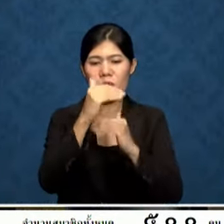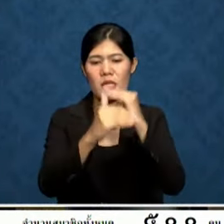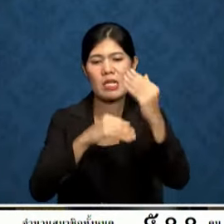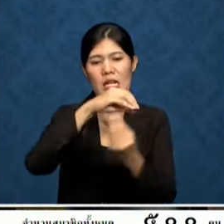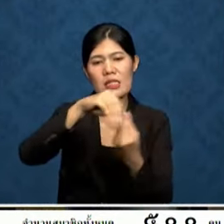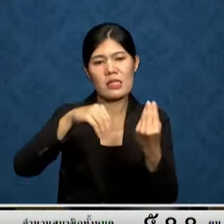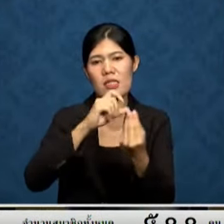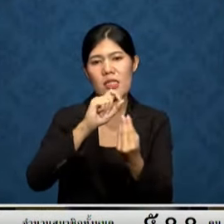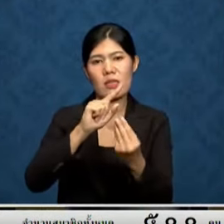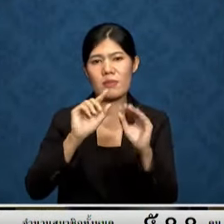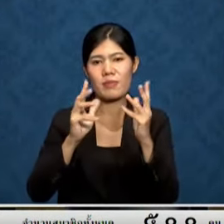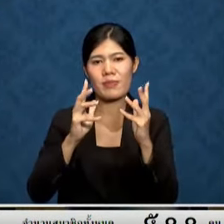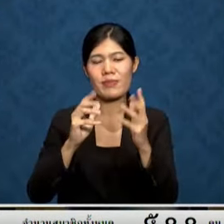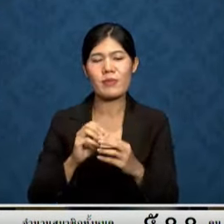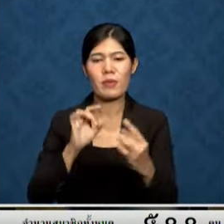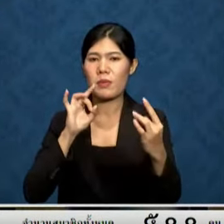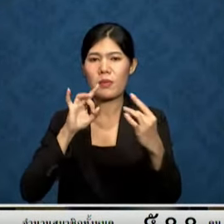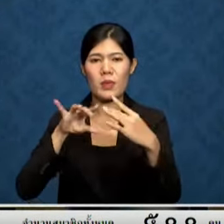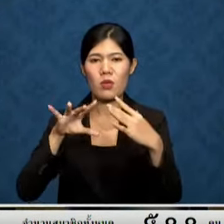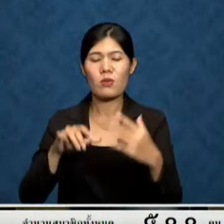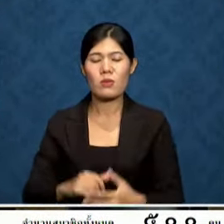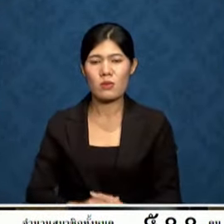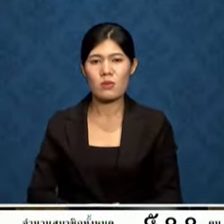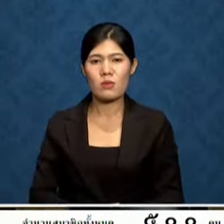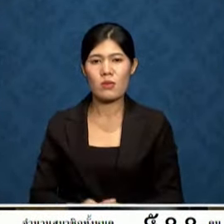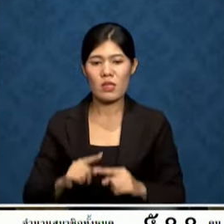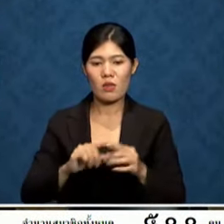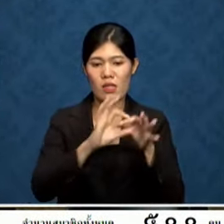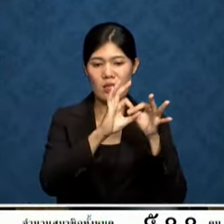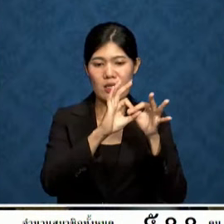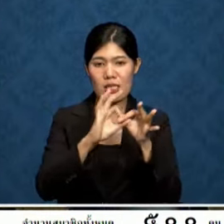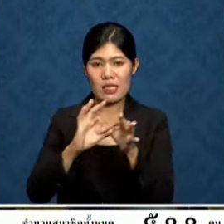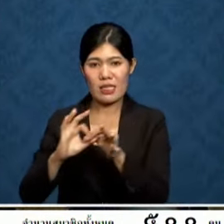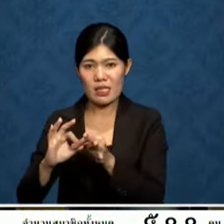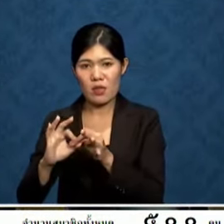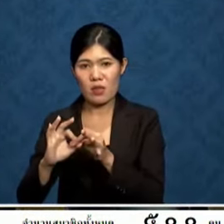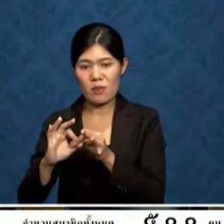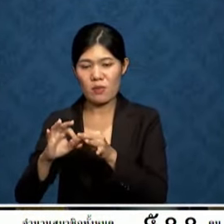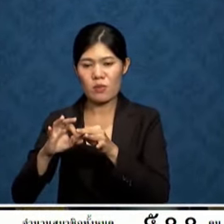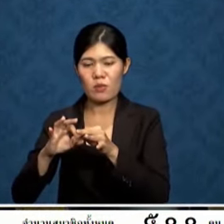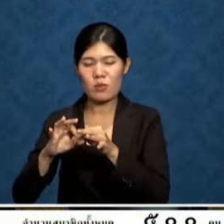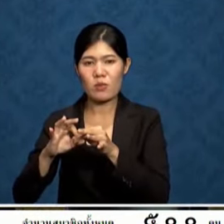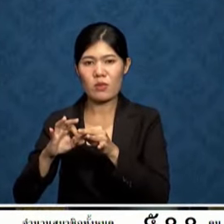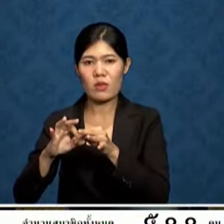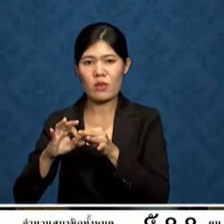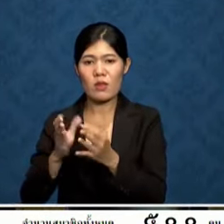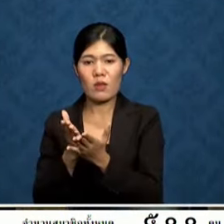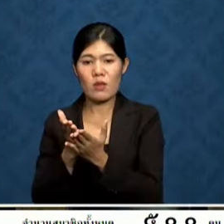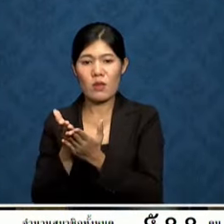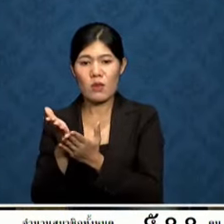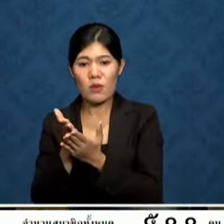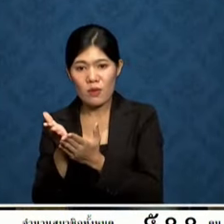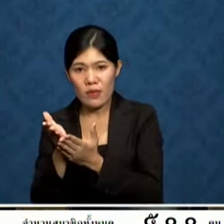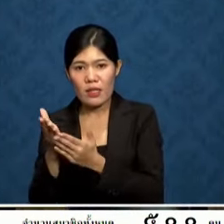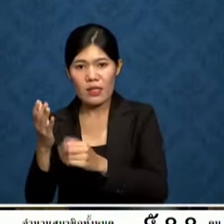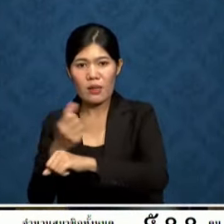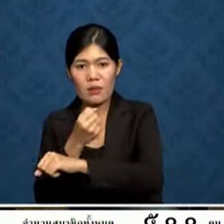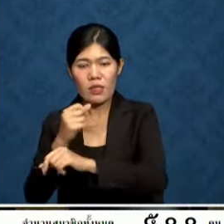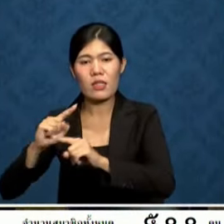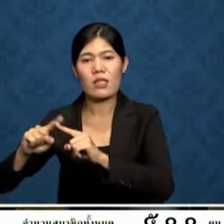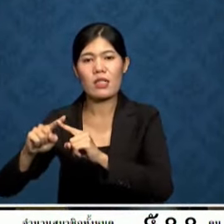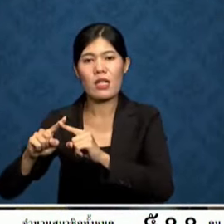ๆแต่ไปยึดโยงกับเครือข่ายการเมืองและกลุ่มผลประโยชน์ที่มีส่วนผลักดันให้รัฐบาลเข้า